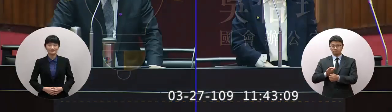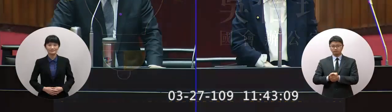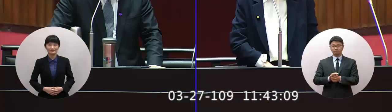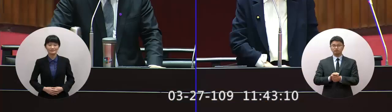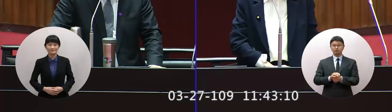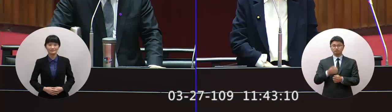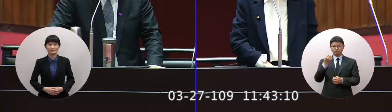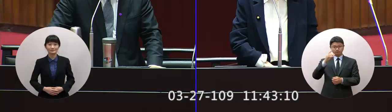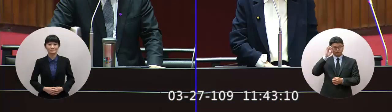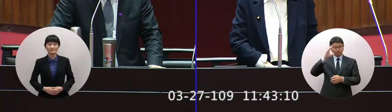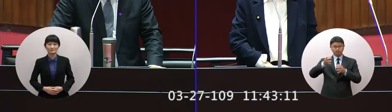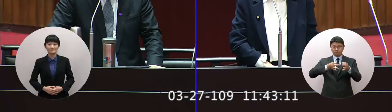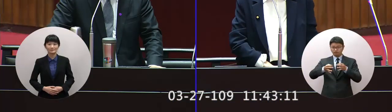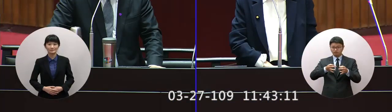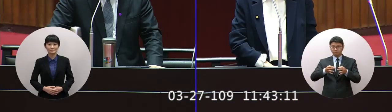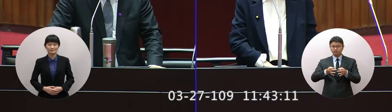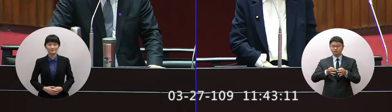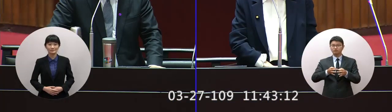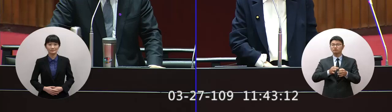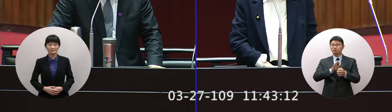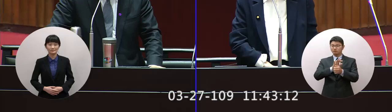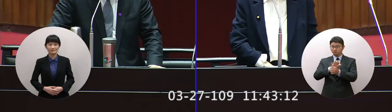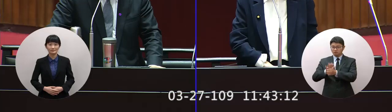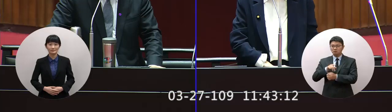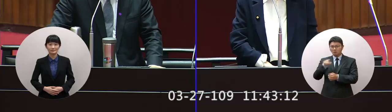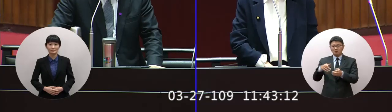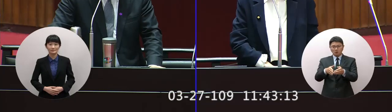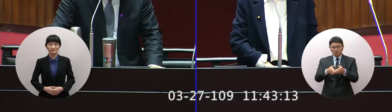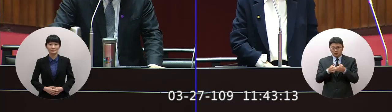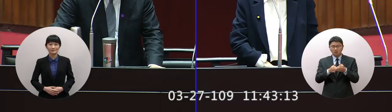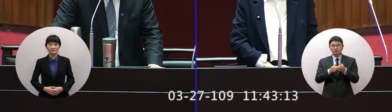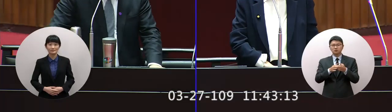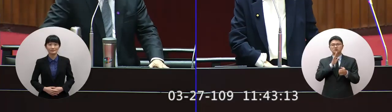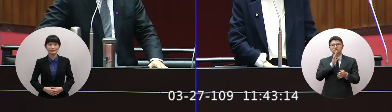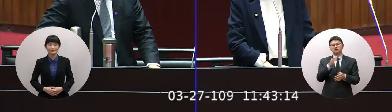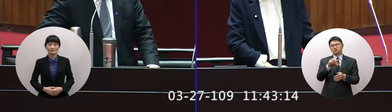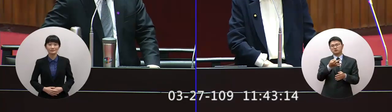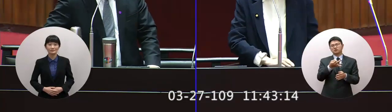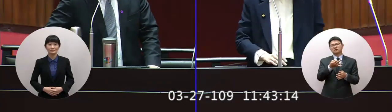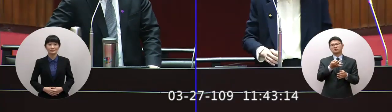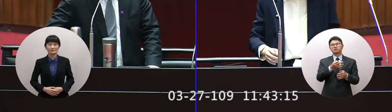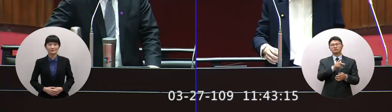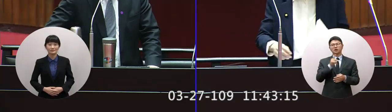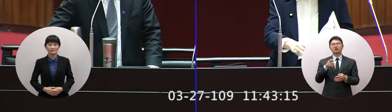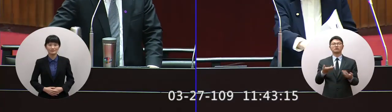新创更容易来拿到他们最需要的第一桶金。